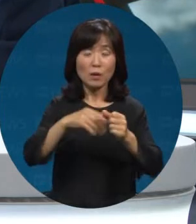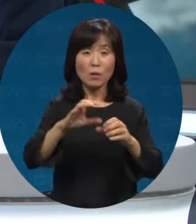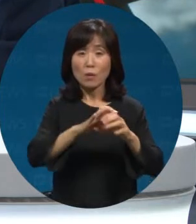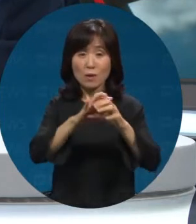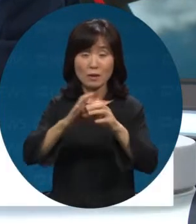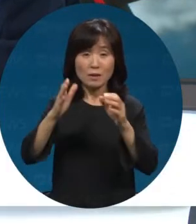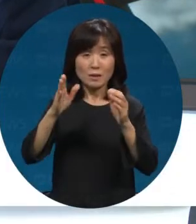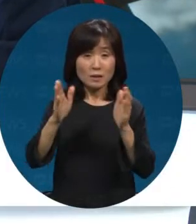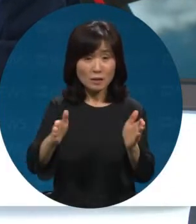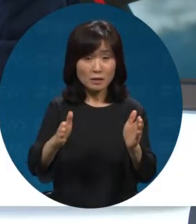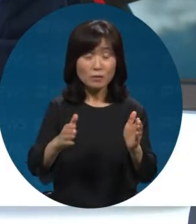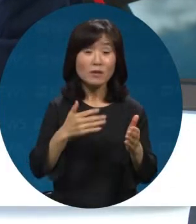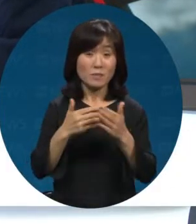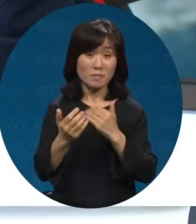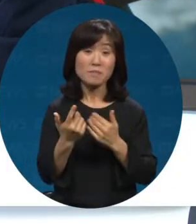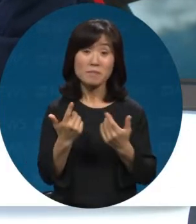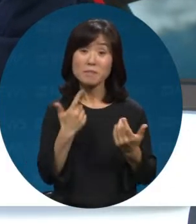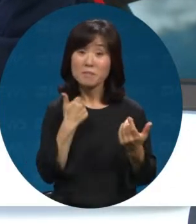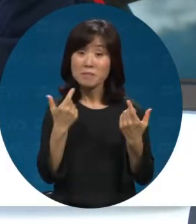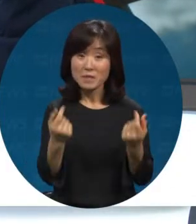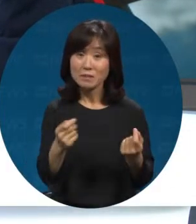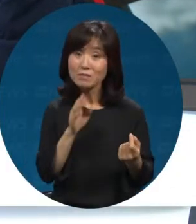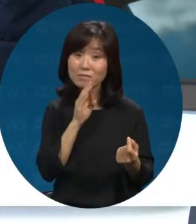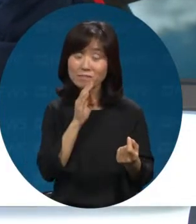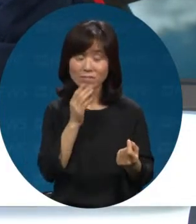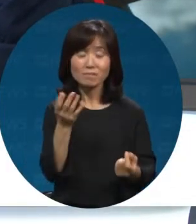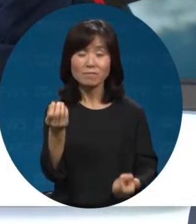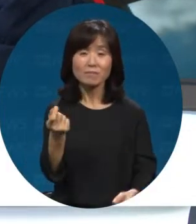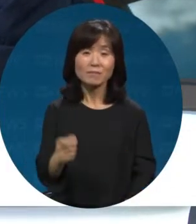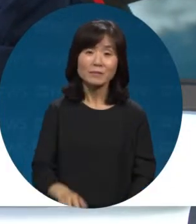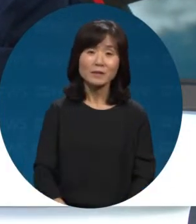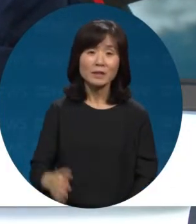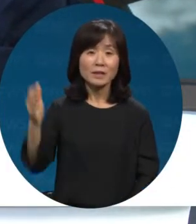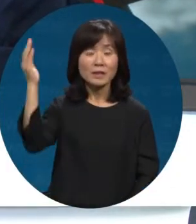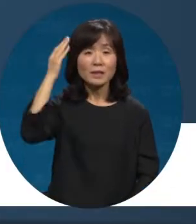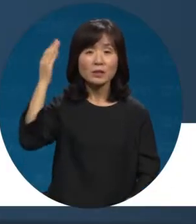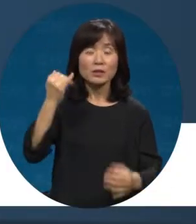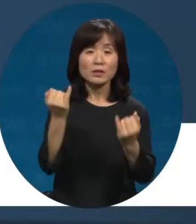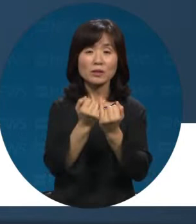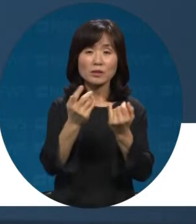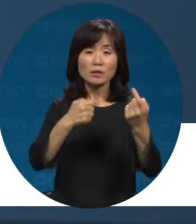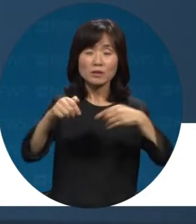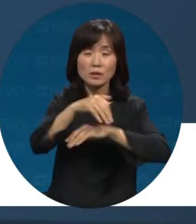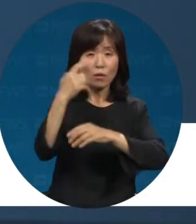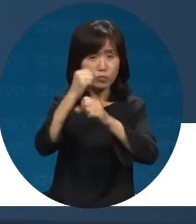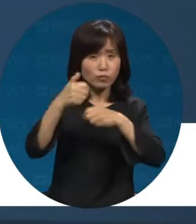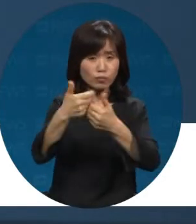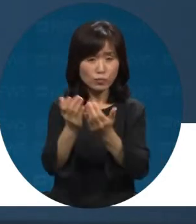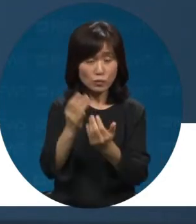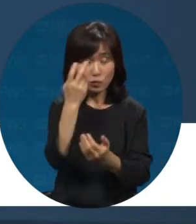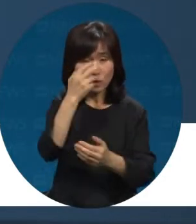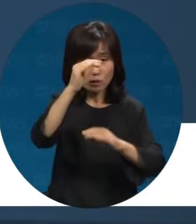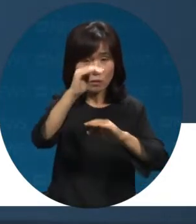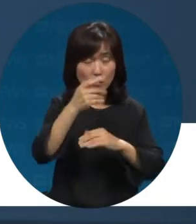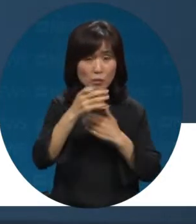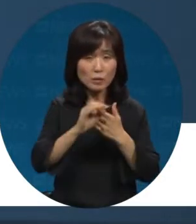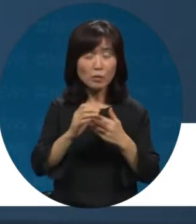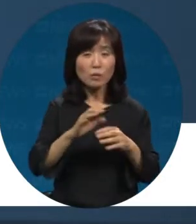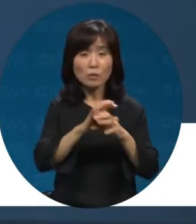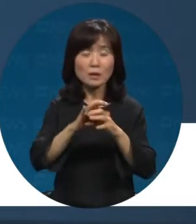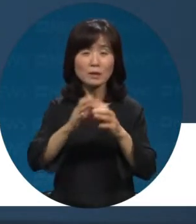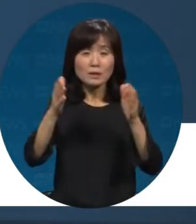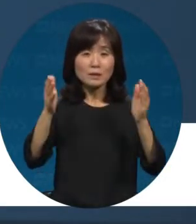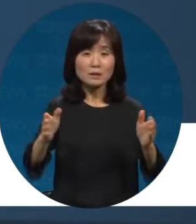시기에도 좀 겪지 않았습니까 아 물론입니다 겪었습니다 그 한국 여성 정책연구원 조사에 따르면요 코로나시기 20대